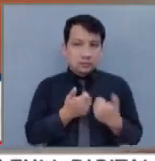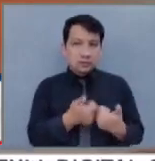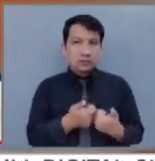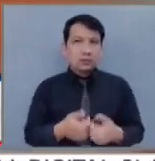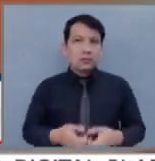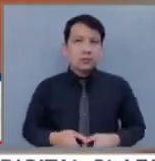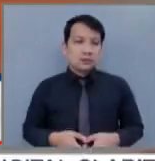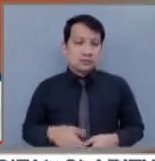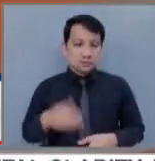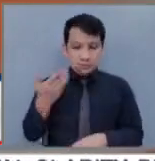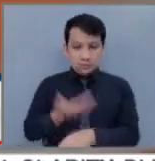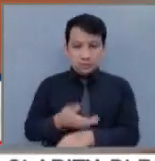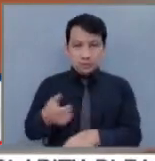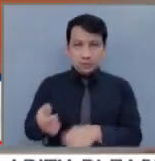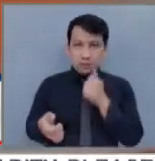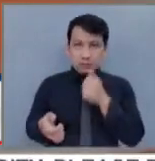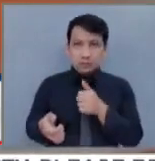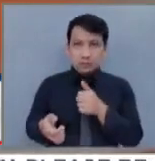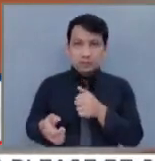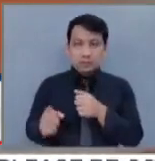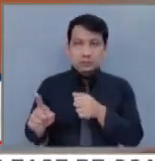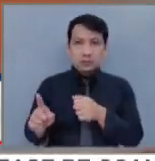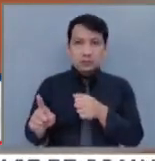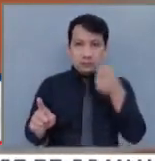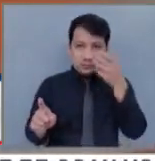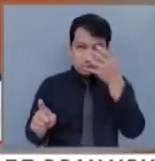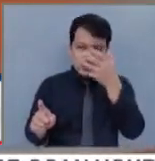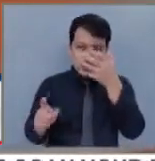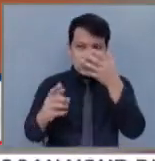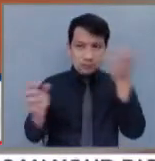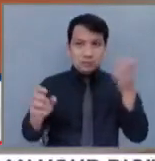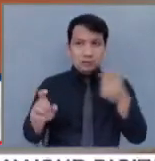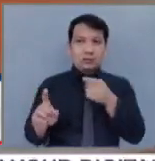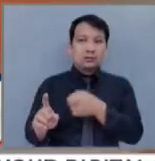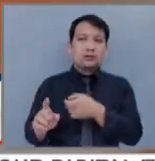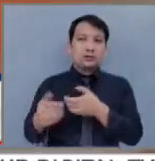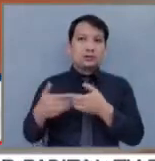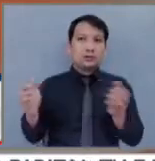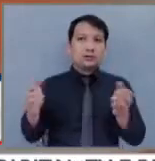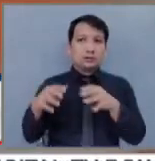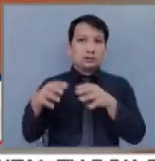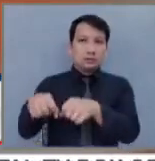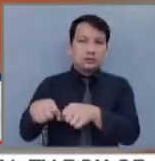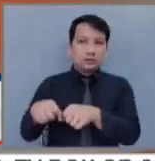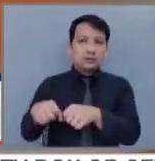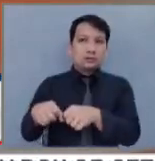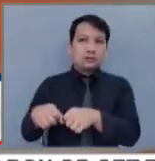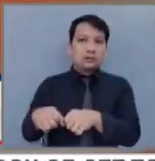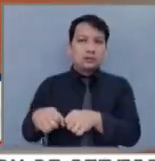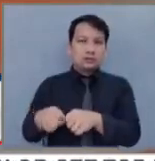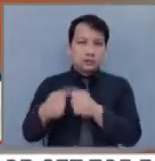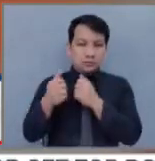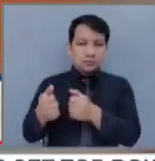anak na dalaga ang napagbuntunan ng galit. Agad namang naaresto ang suspect sa follow-up